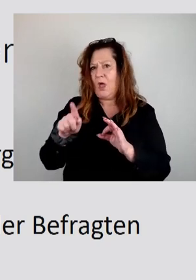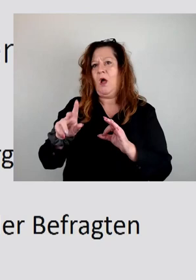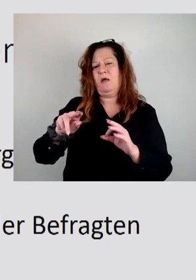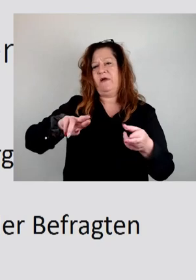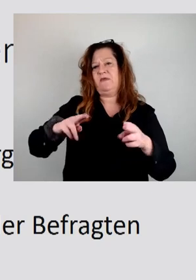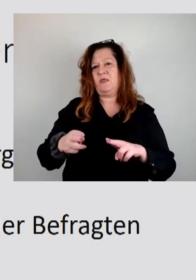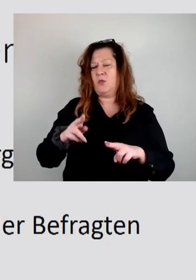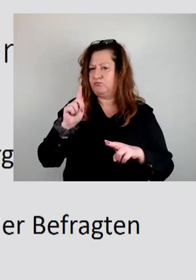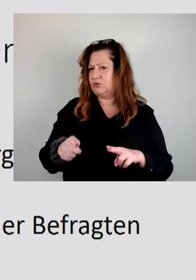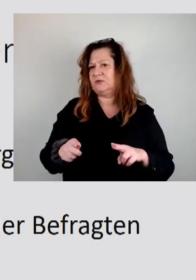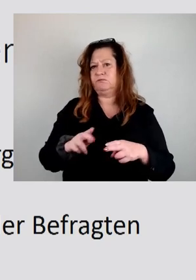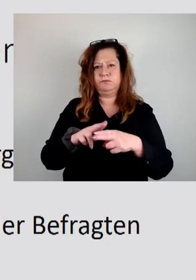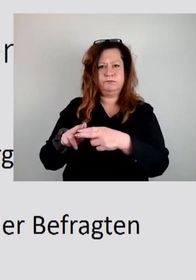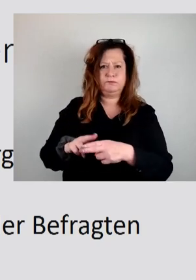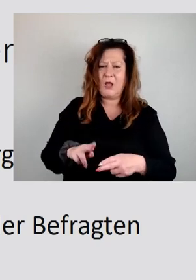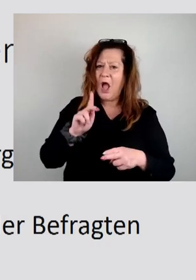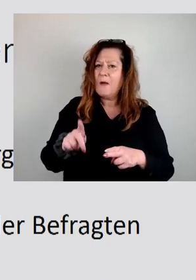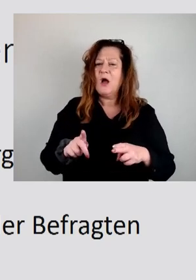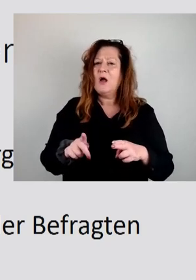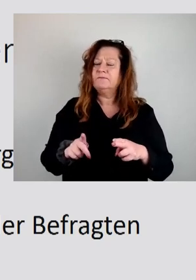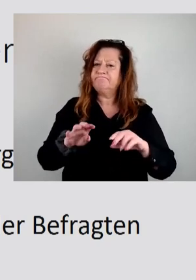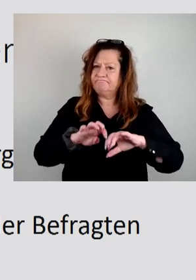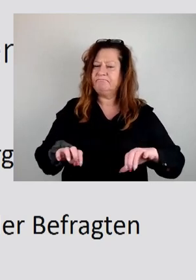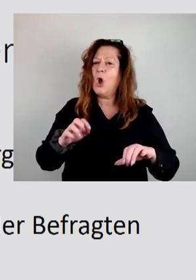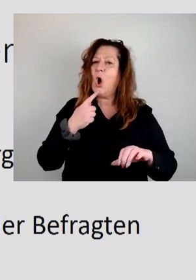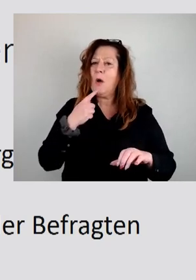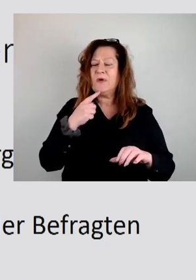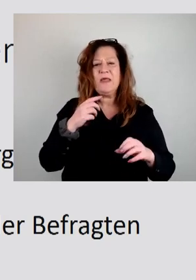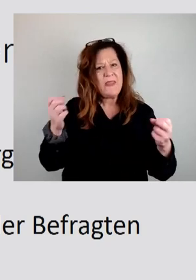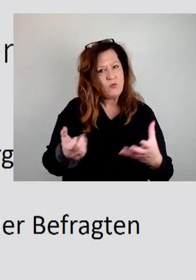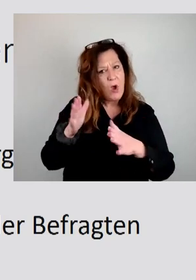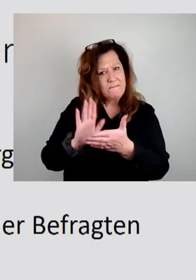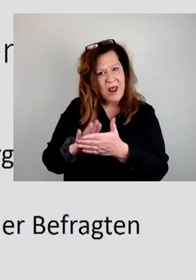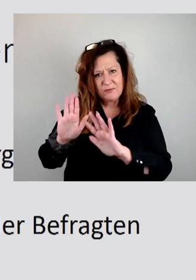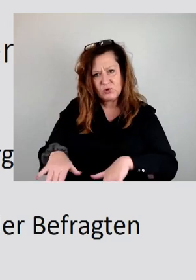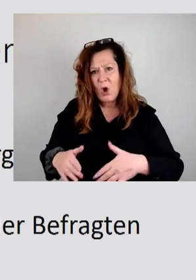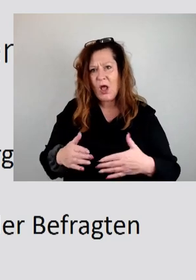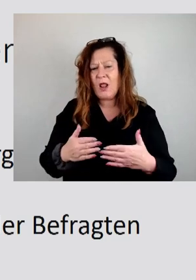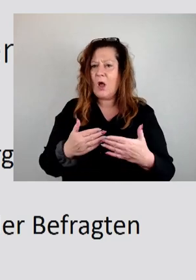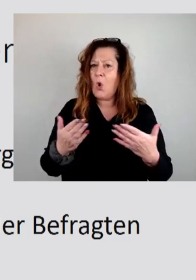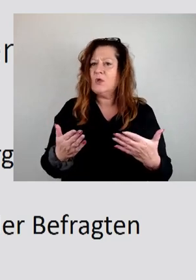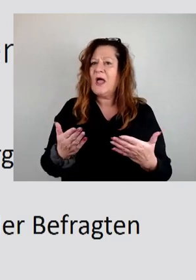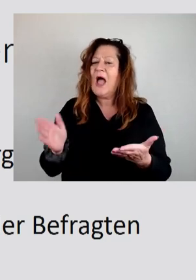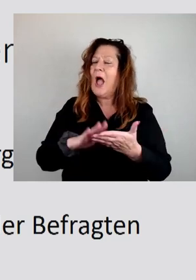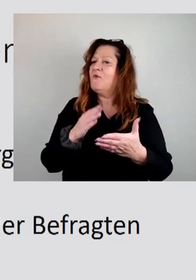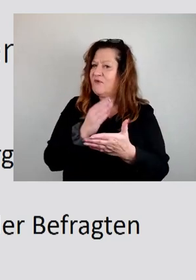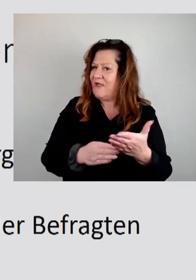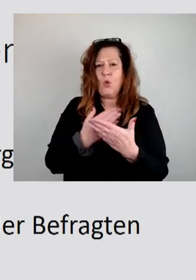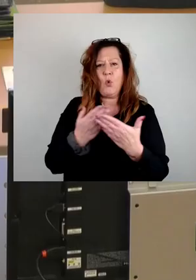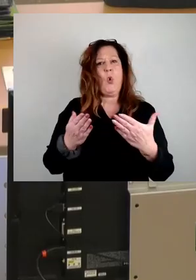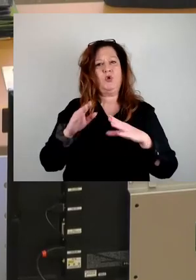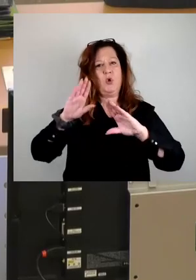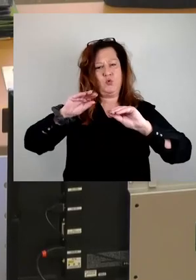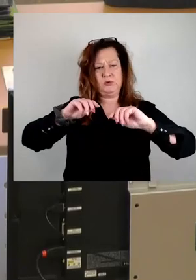muss. Allerdings ist es ziemlich geteilt, ob es natürlich bleiben soll, aber aufgewertet oder wirklich genutzt. Deswegen ist